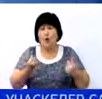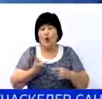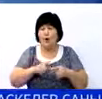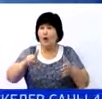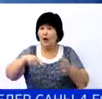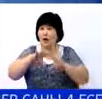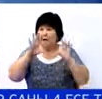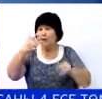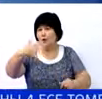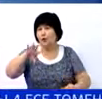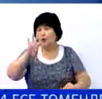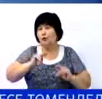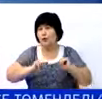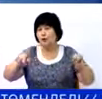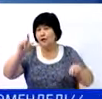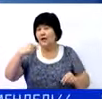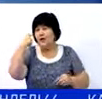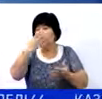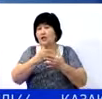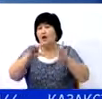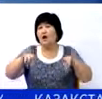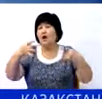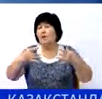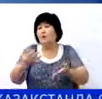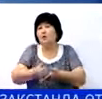5000-нан астам оқушының қашықтықтан білім алуға арналған электронды құрылғысы жоқ. Ол ма, қала бойынша 54 ұстаз жеке компьютерге қол жеткіз